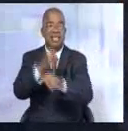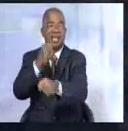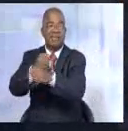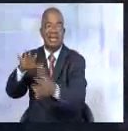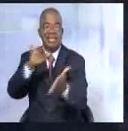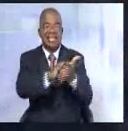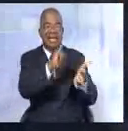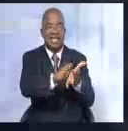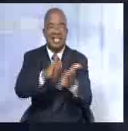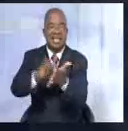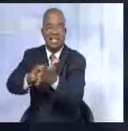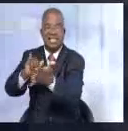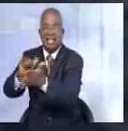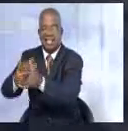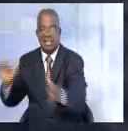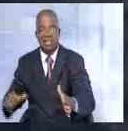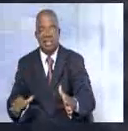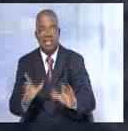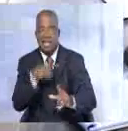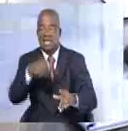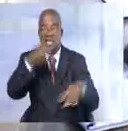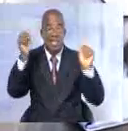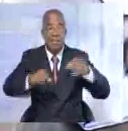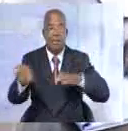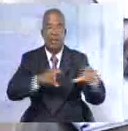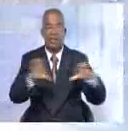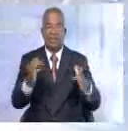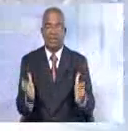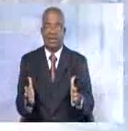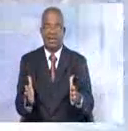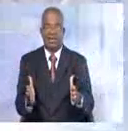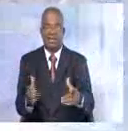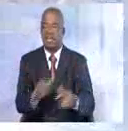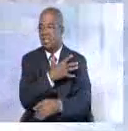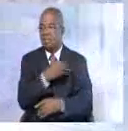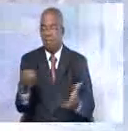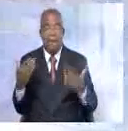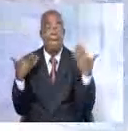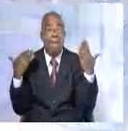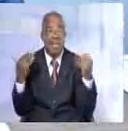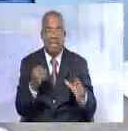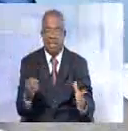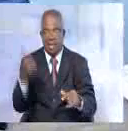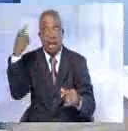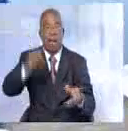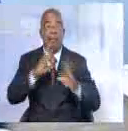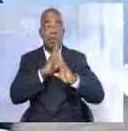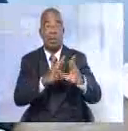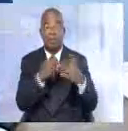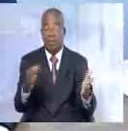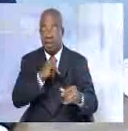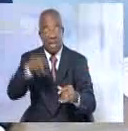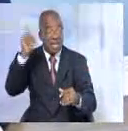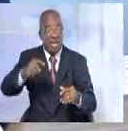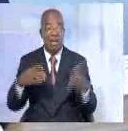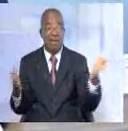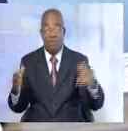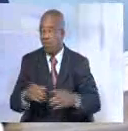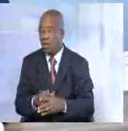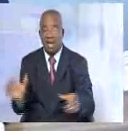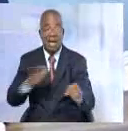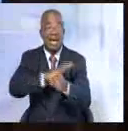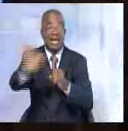415 milliards de francs CFA de marchés publics qui ont été passés en Côte d'Ivoire. Initiatrice de cette rencontre, l'ONG Alako, la Ligue africaine de lutte contre